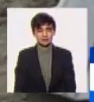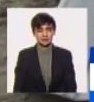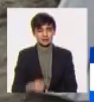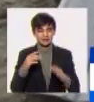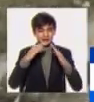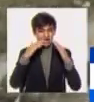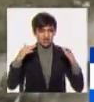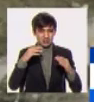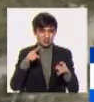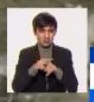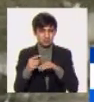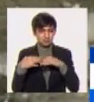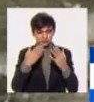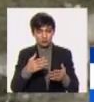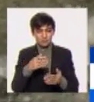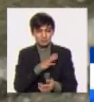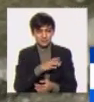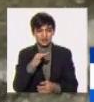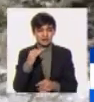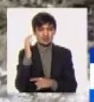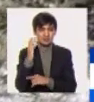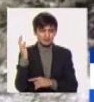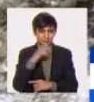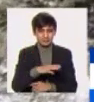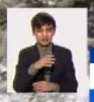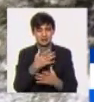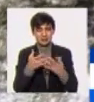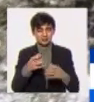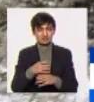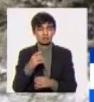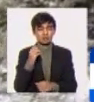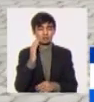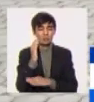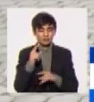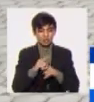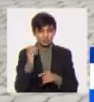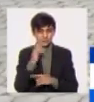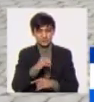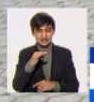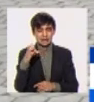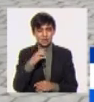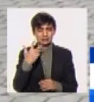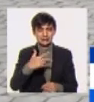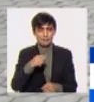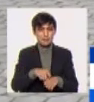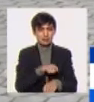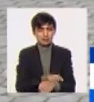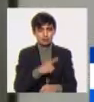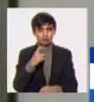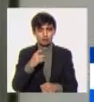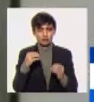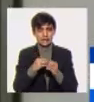Жұлынған шатырлар, құлаған жарнама бағандары, аударылған аялдамалар секундына 30 метр, яғни 110-мен жүрген